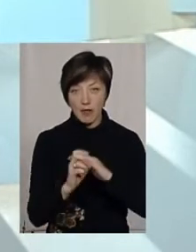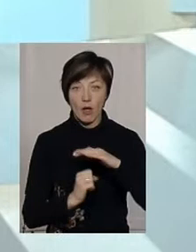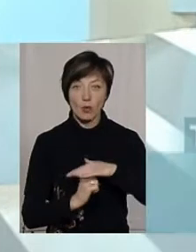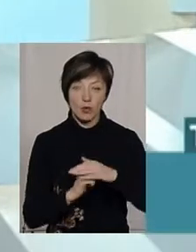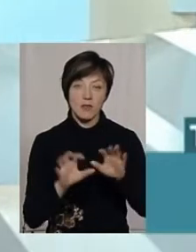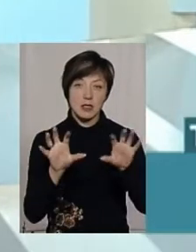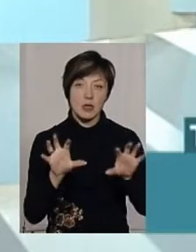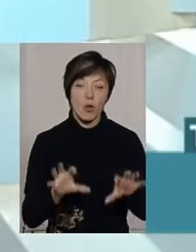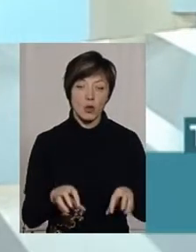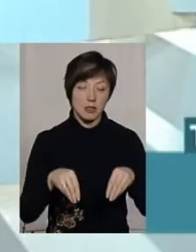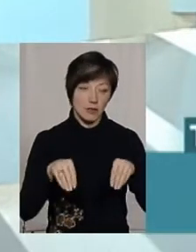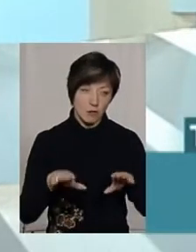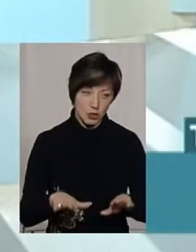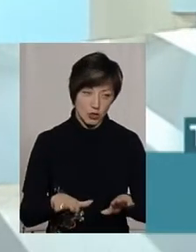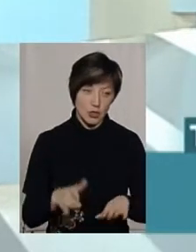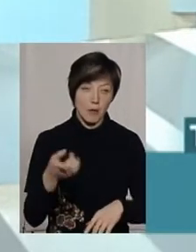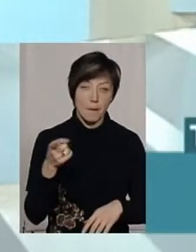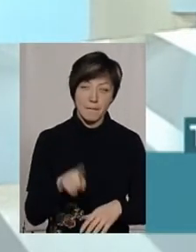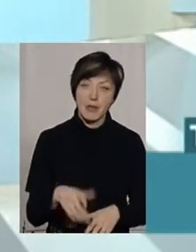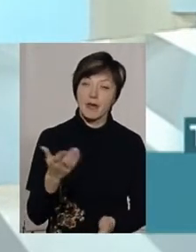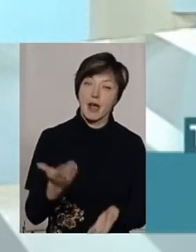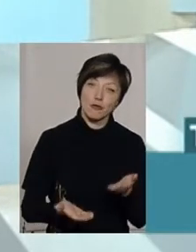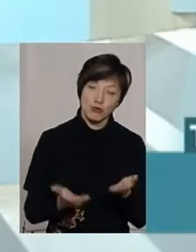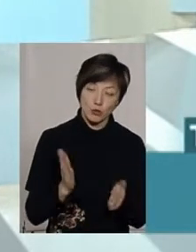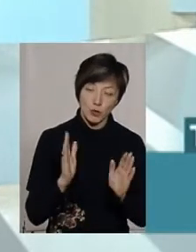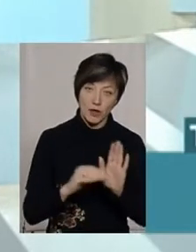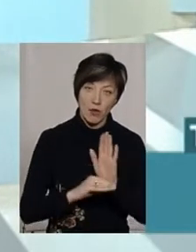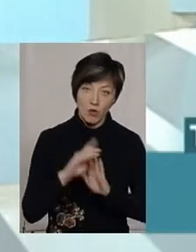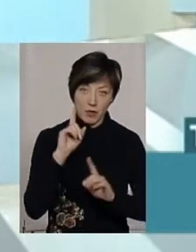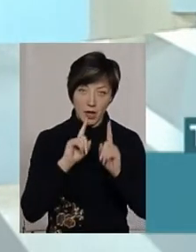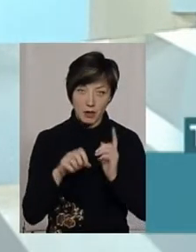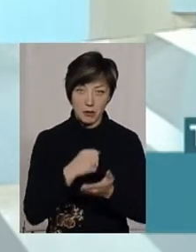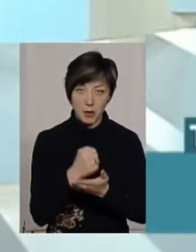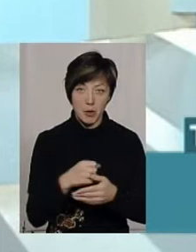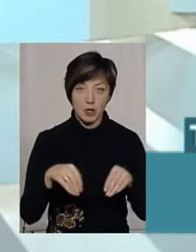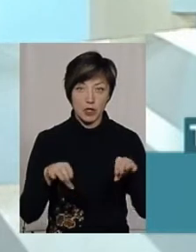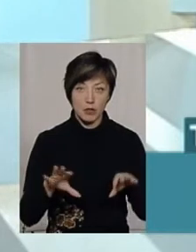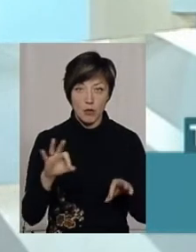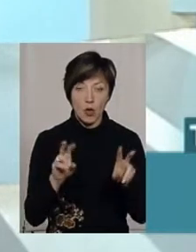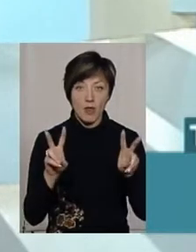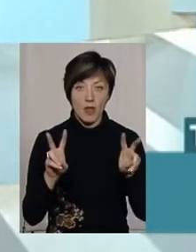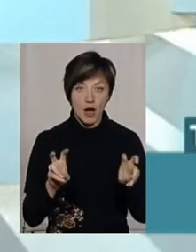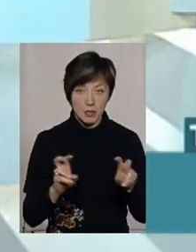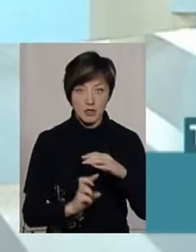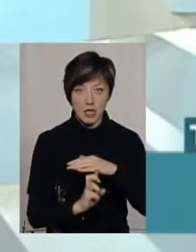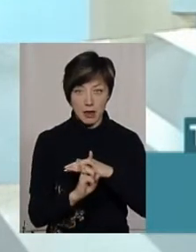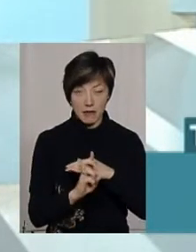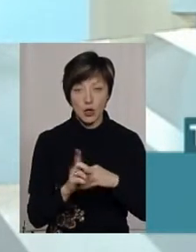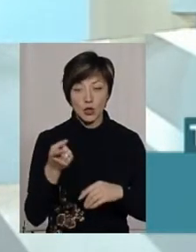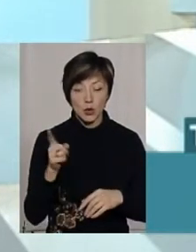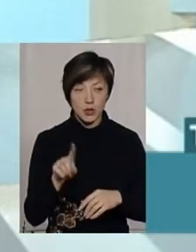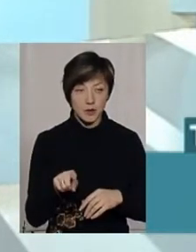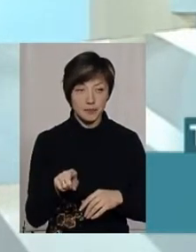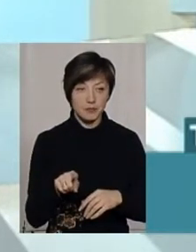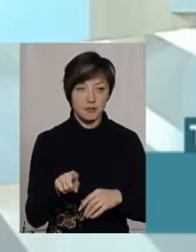основі законних вирішень. Тому що якщо буде Верховна Рада приймати рішення про назву церкви,